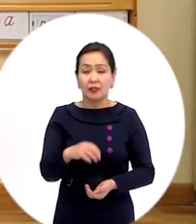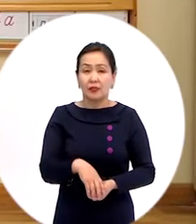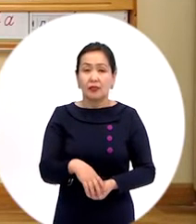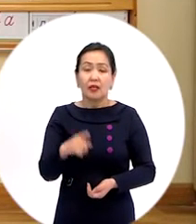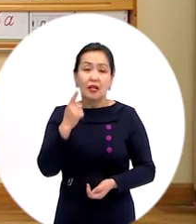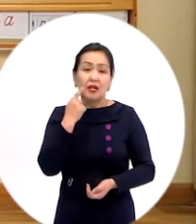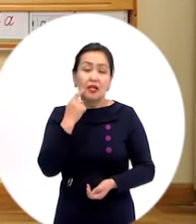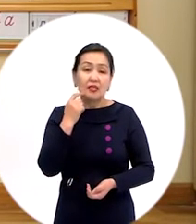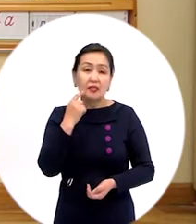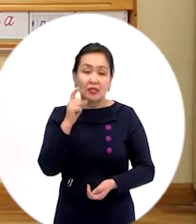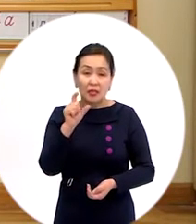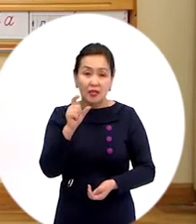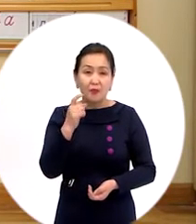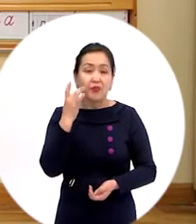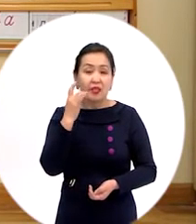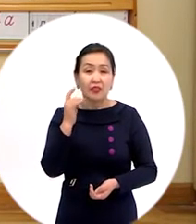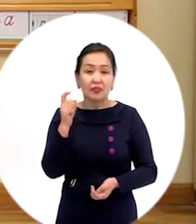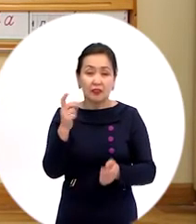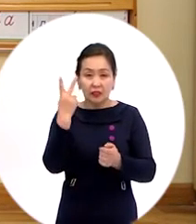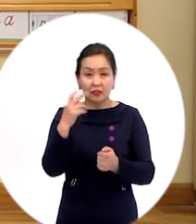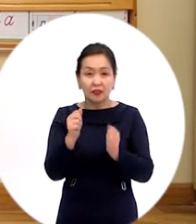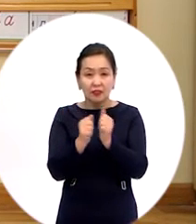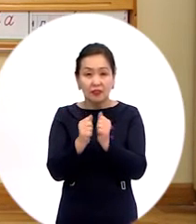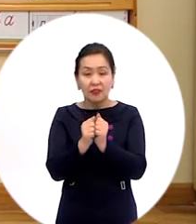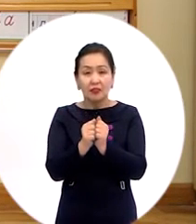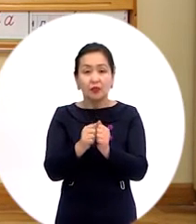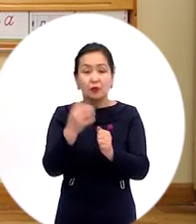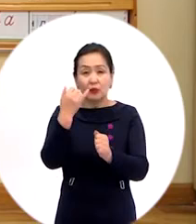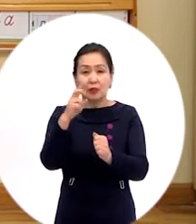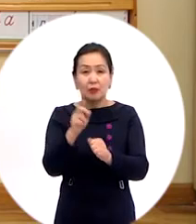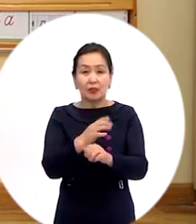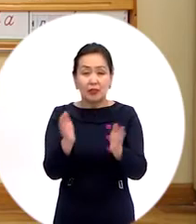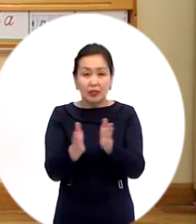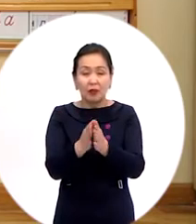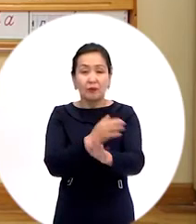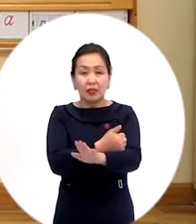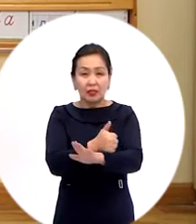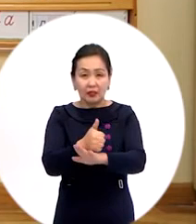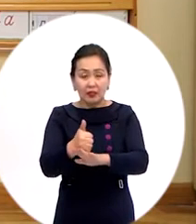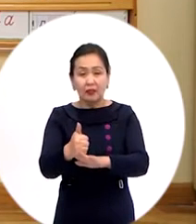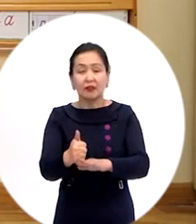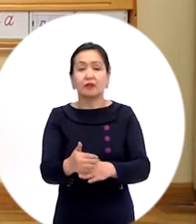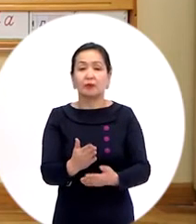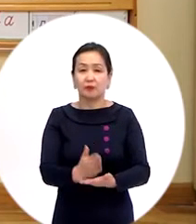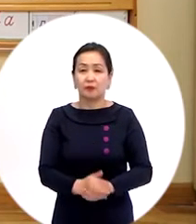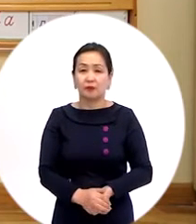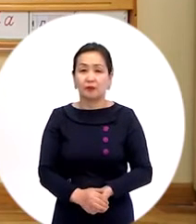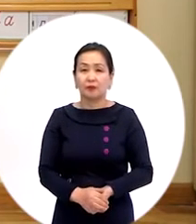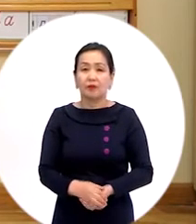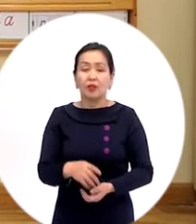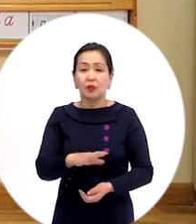сая Эльса, Кристоф хоёр маань Улаанбаатар хотоор хамтдаа аялна гэсэн. Одоо хүүхдүүд